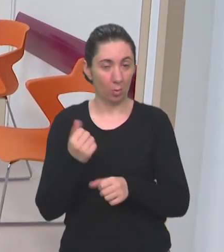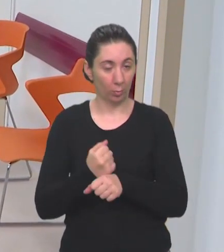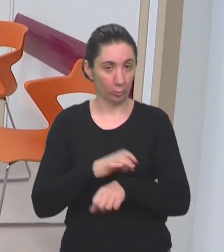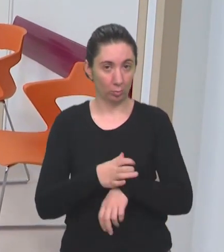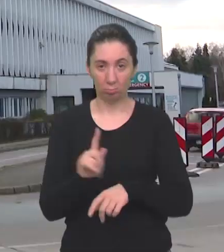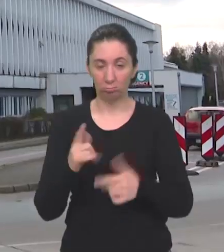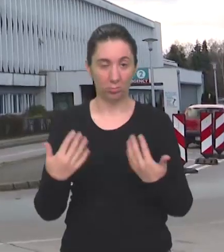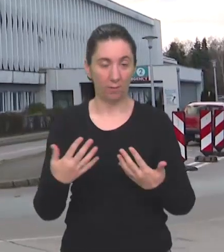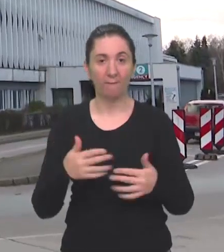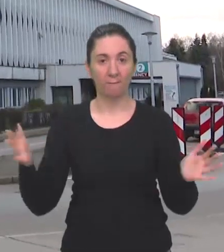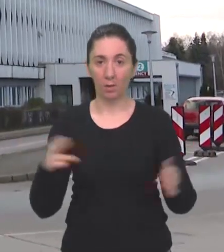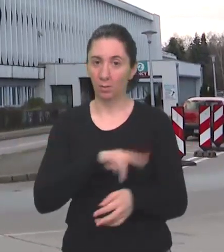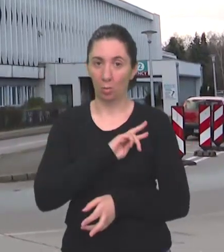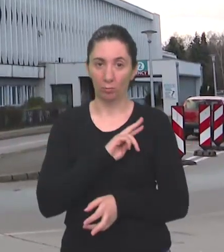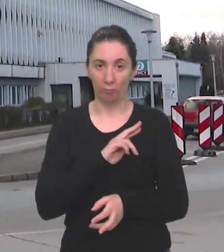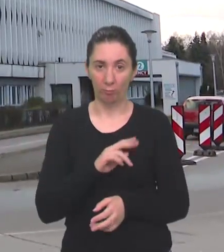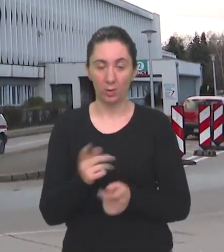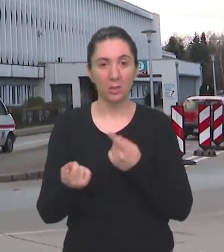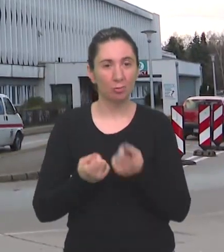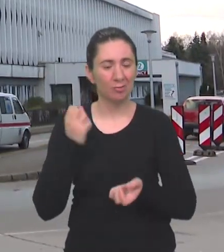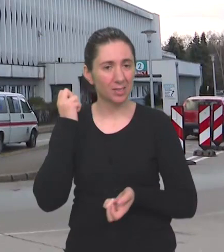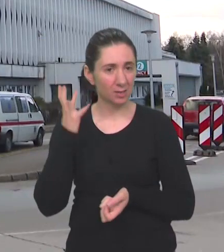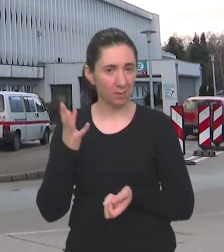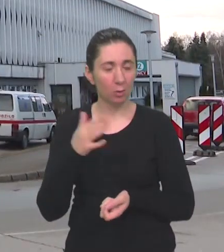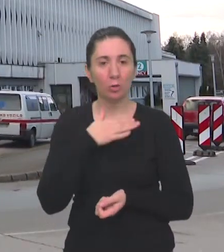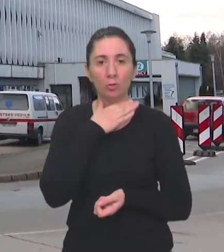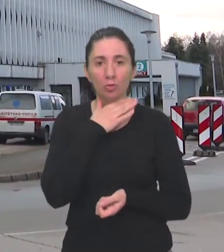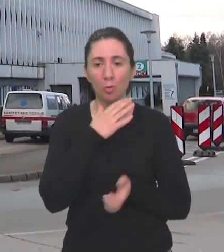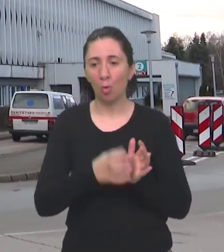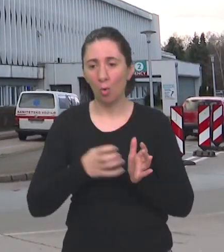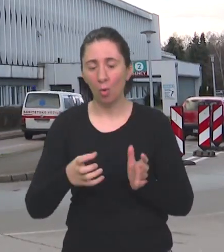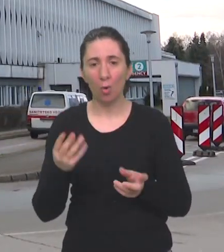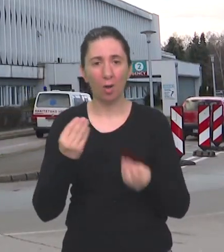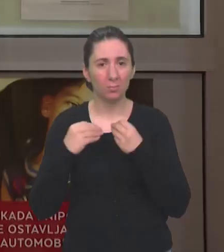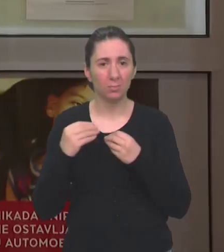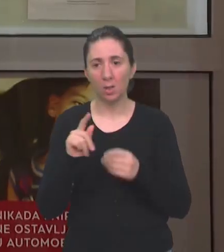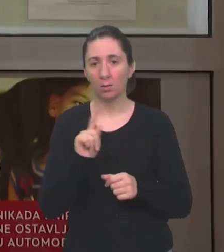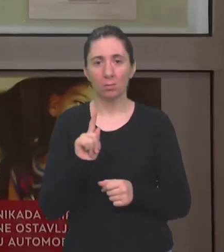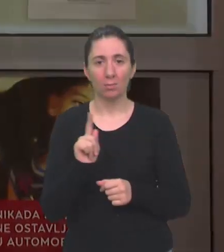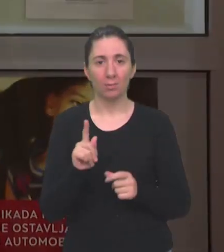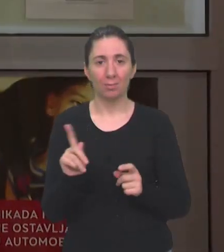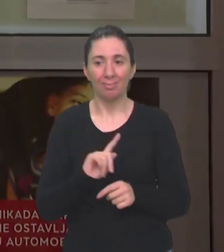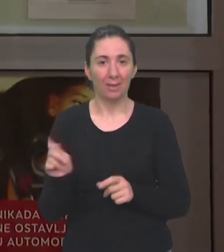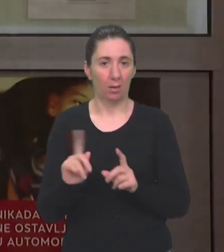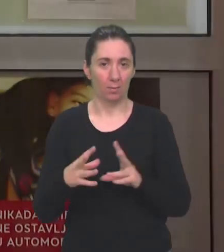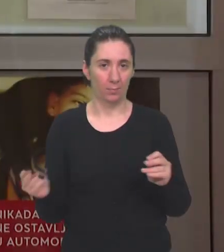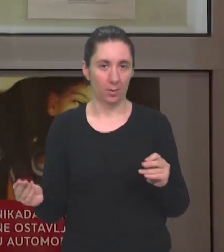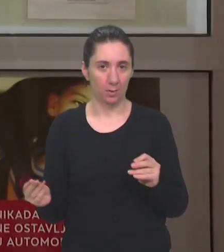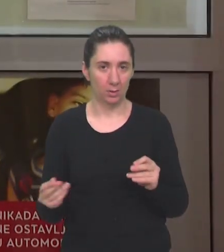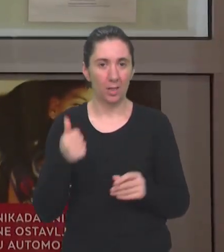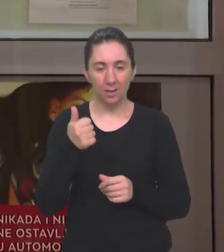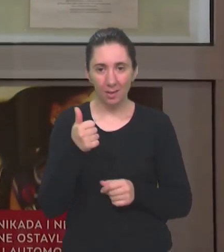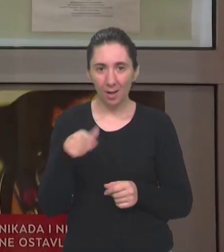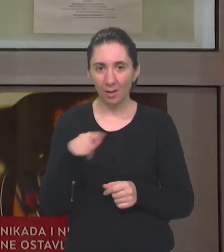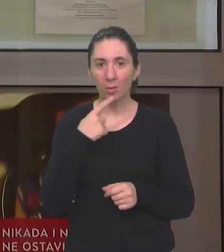lak. Odgovornost je velika, izazovi svakodnevni, a školovanje i usavršavanje nikad zapravo ne prestaje. Jedna